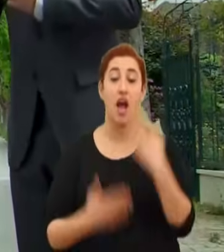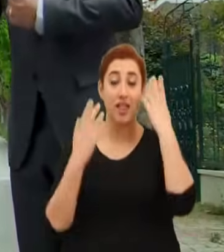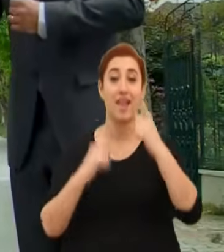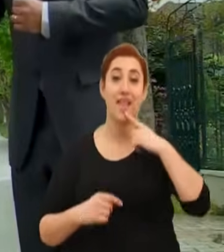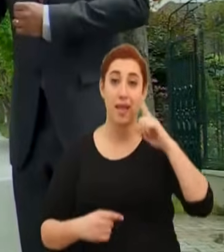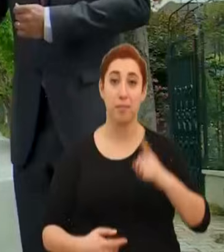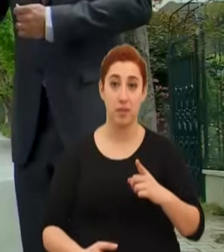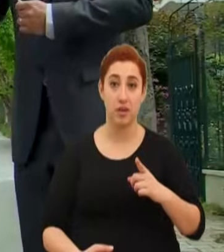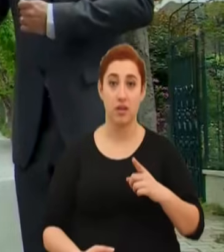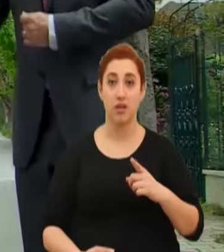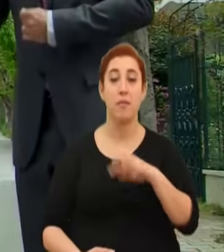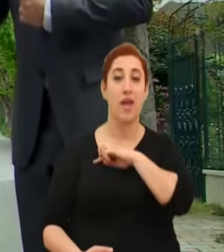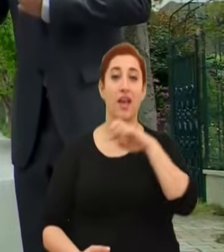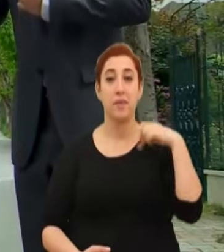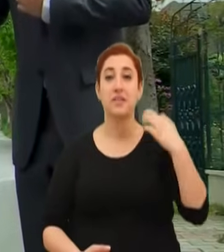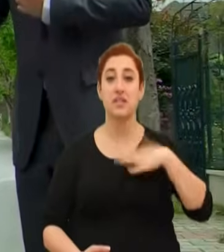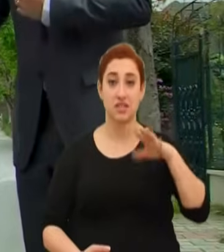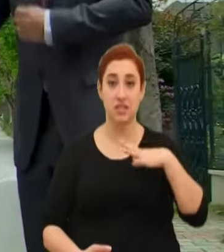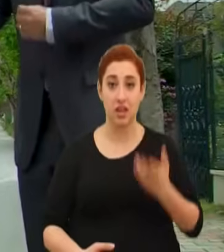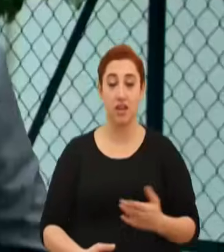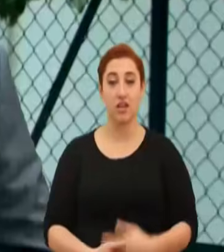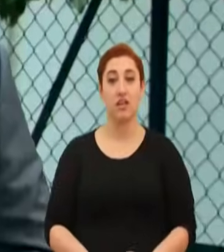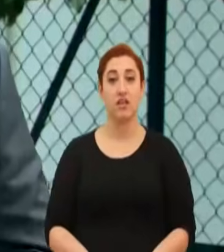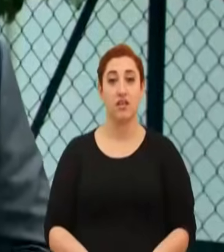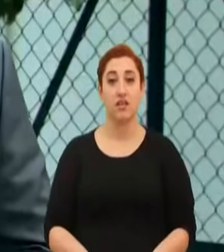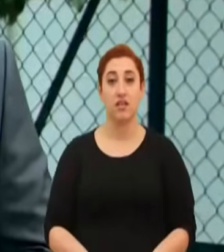Allah'ın emri, peygamberin kavliyle